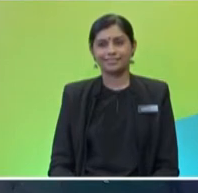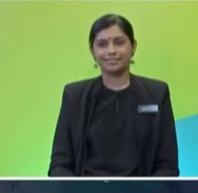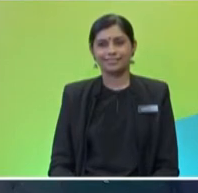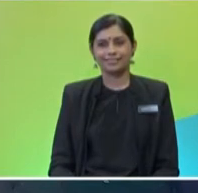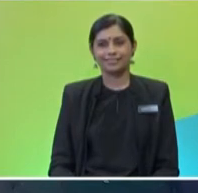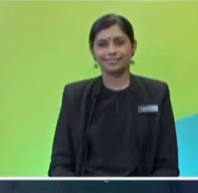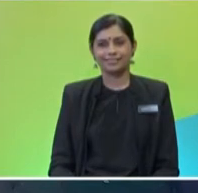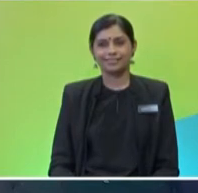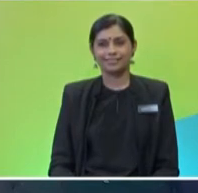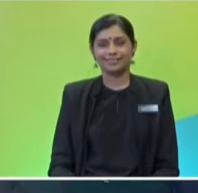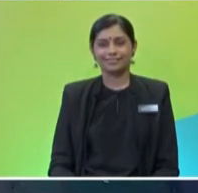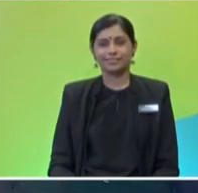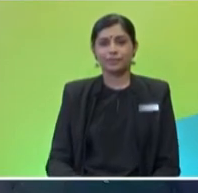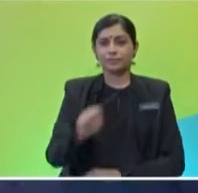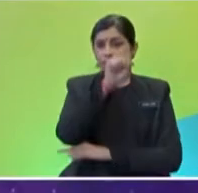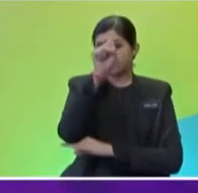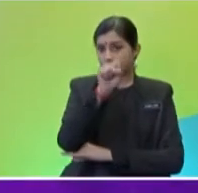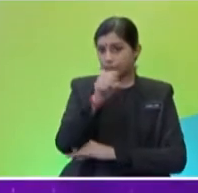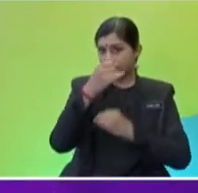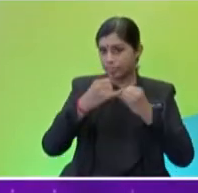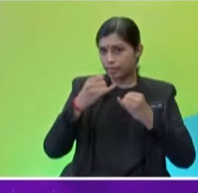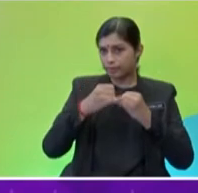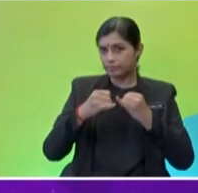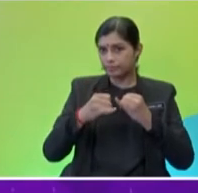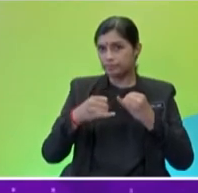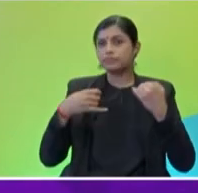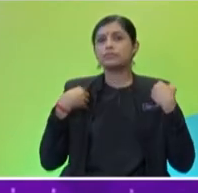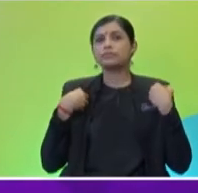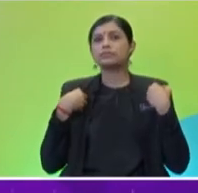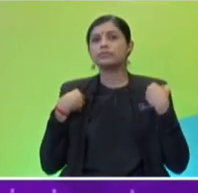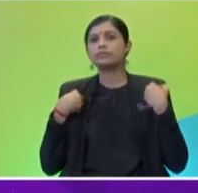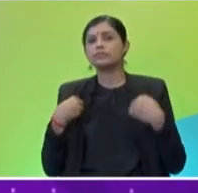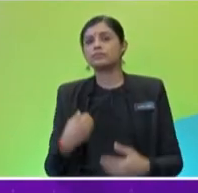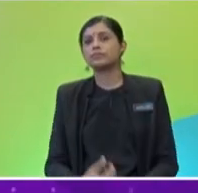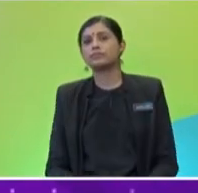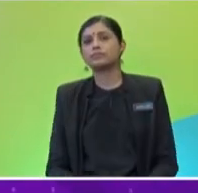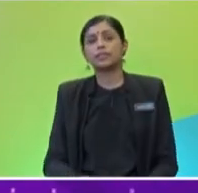cikgu. Ada 3 kumpulan. Apa?